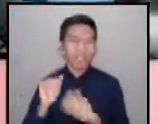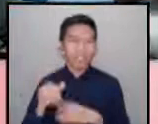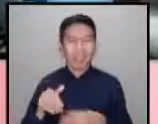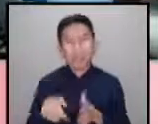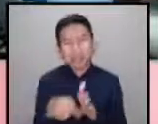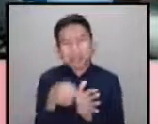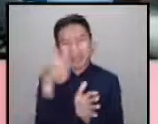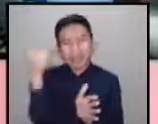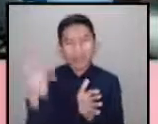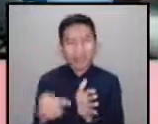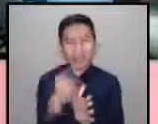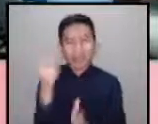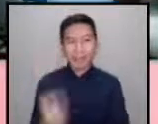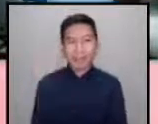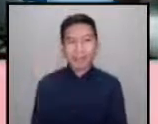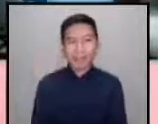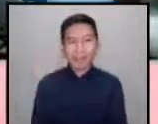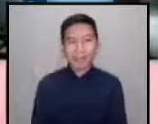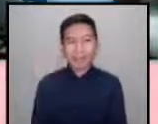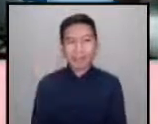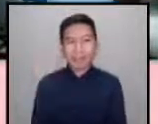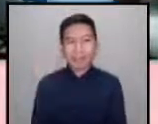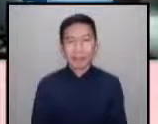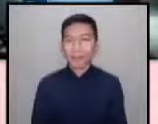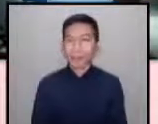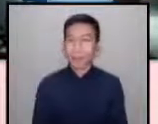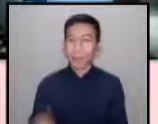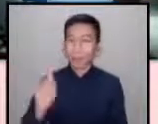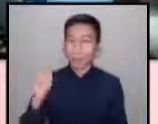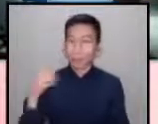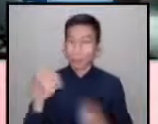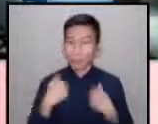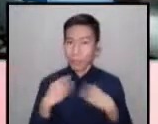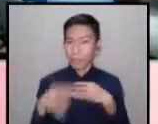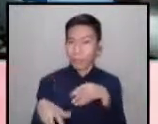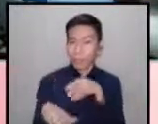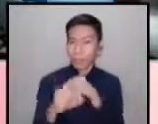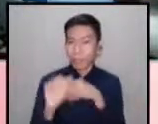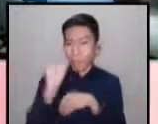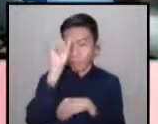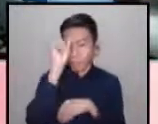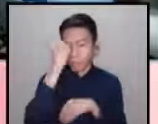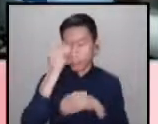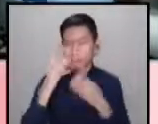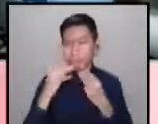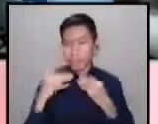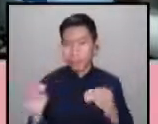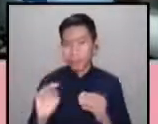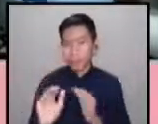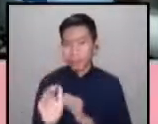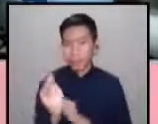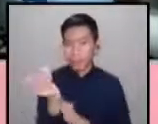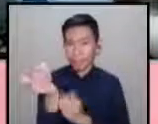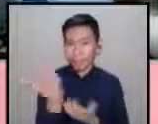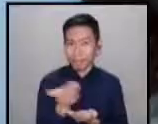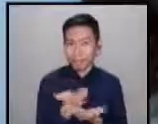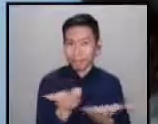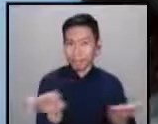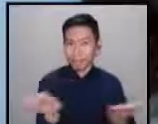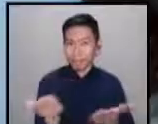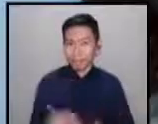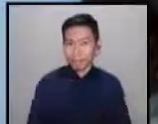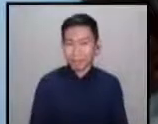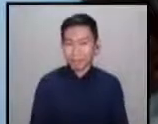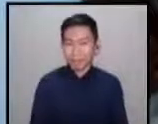Doc Lee, mayroon pa po ba kayong karagdagang paalala o mensahe para po sa ating mga manonood ngayong umaga? Go ahead po. Alam mo,